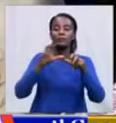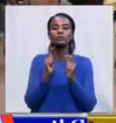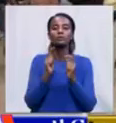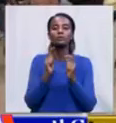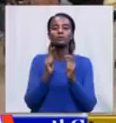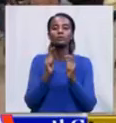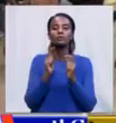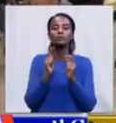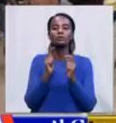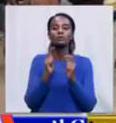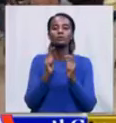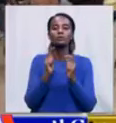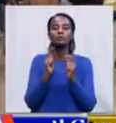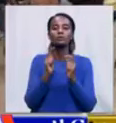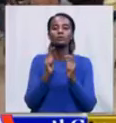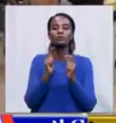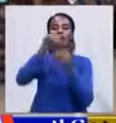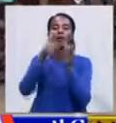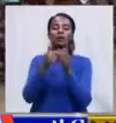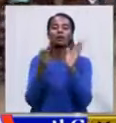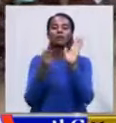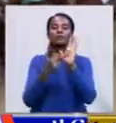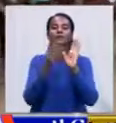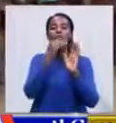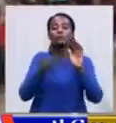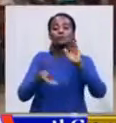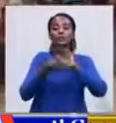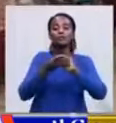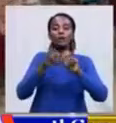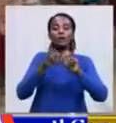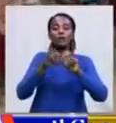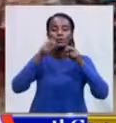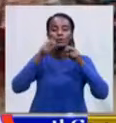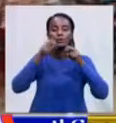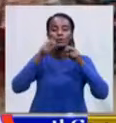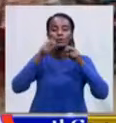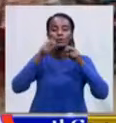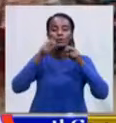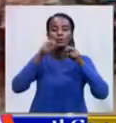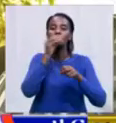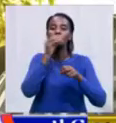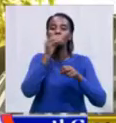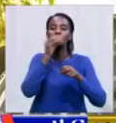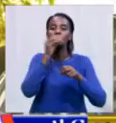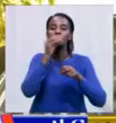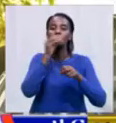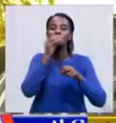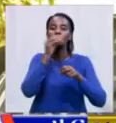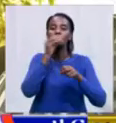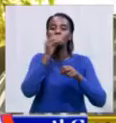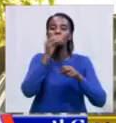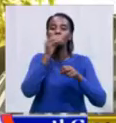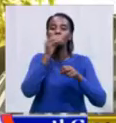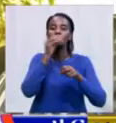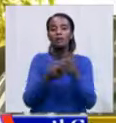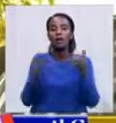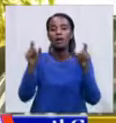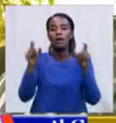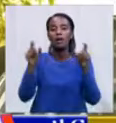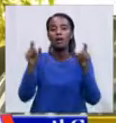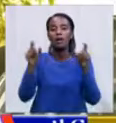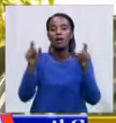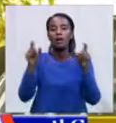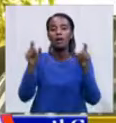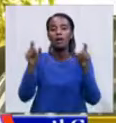የሚናገሩት ደግሞ በደቡብ ክልል ጠቅላይ አቃቤ ሕግ የሙስና ወንጀል አቃቤ ሕግ አቶ አበበ ወልዴ ናቸው። እንደዚህ አይነት አደጋዎች ውስጥ